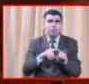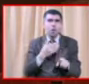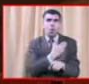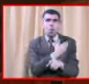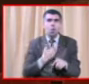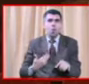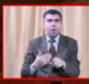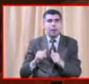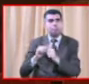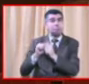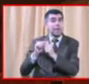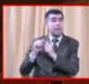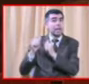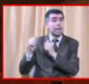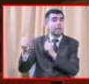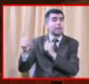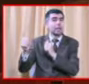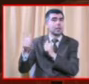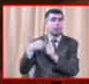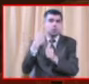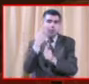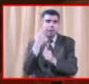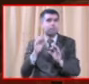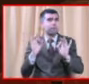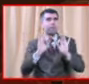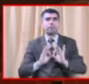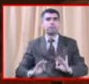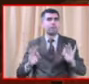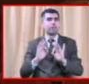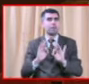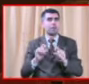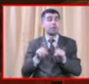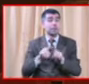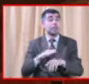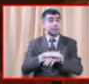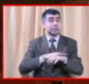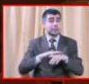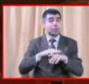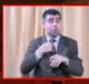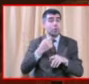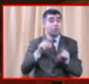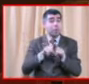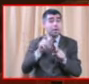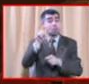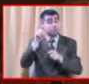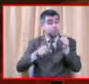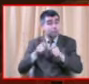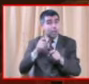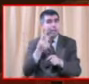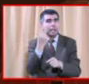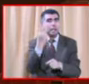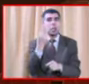المريخ، أنا ولد المنطقة، واسمح لي الأمر يتعلق بأرواح البشر،